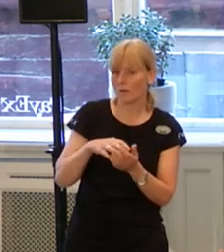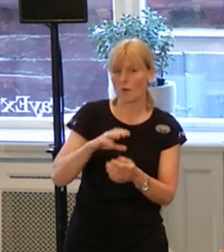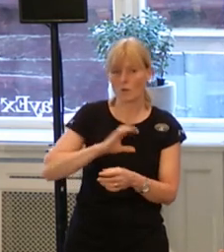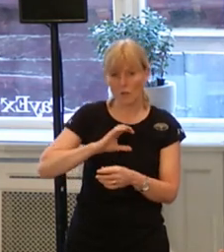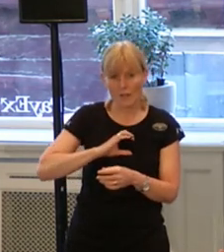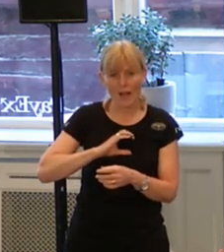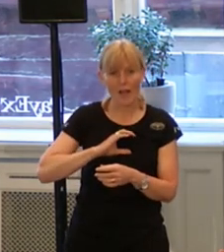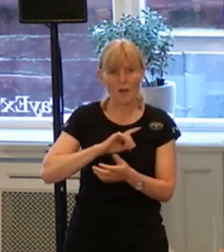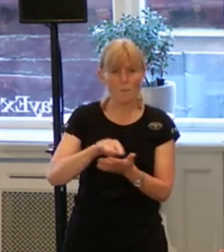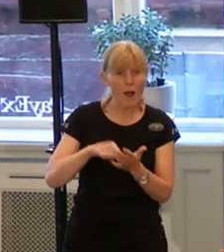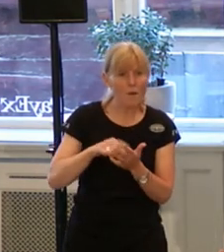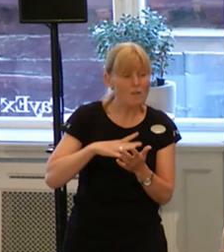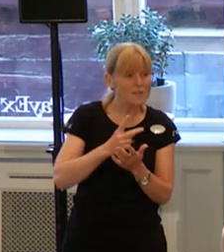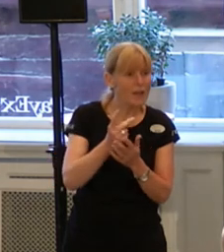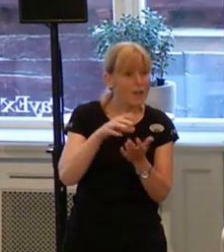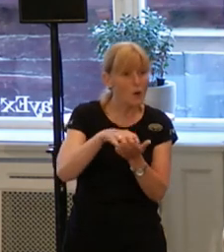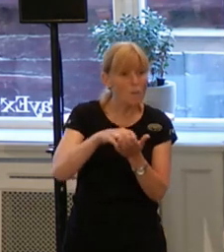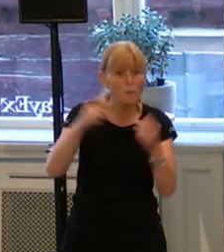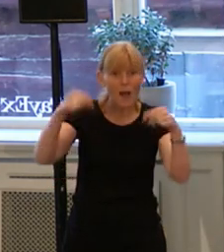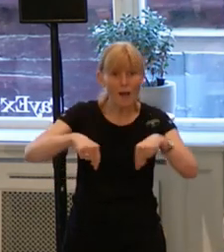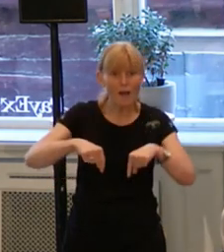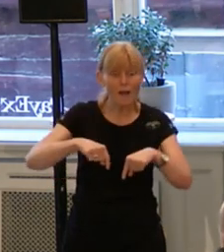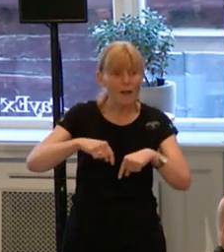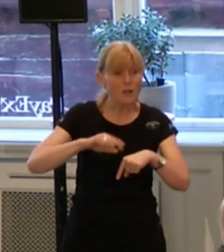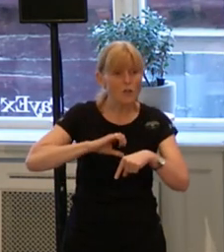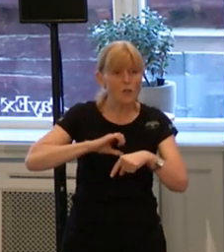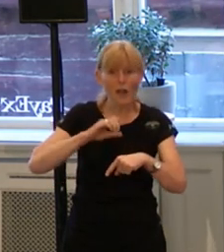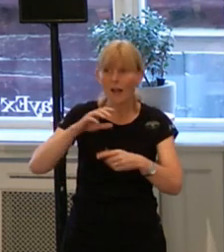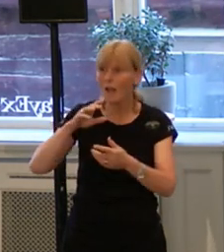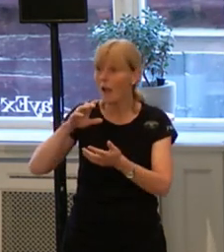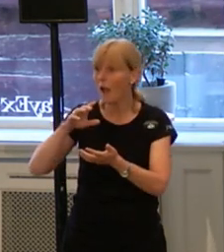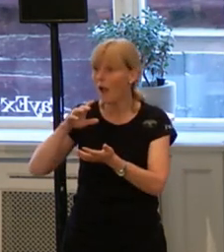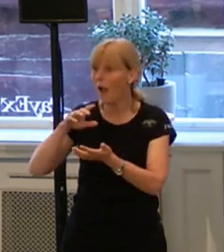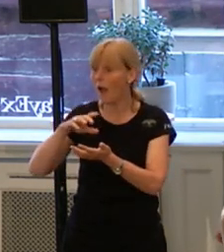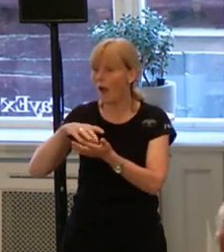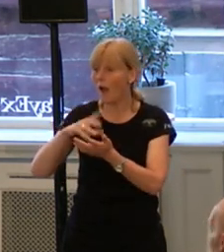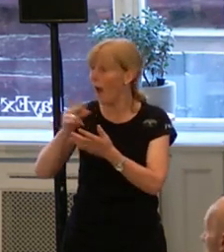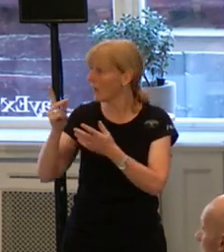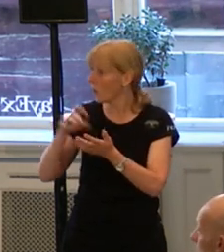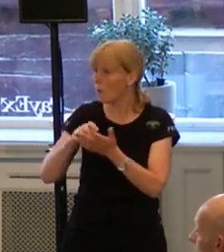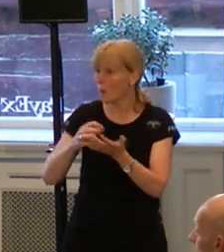Finns det folk från andra kommuner? Finns det det? Vad har vi för kommuner här? Är från?